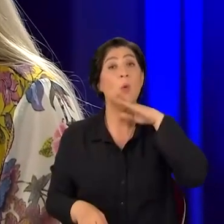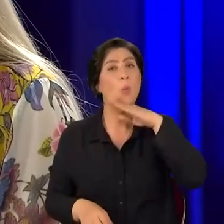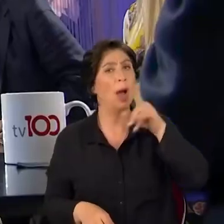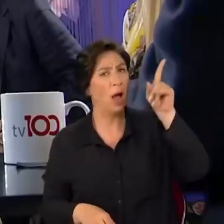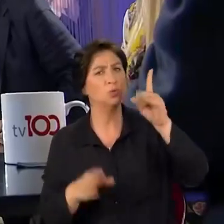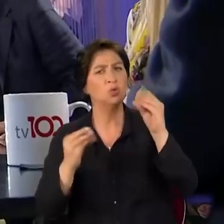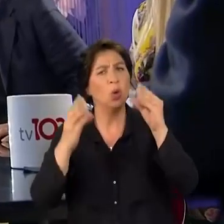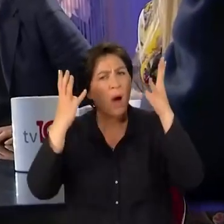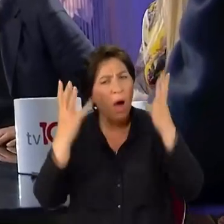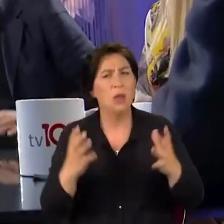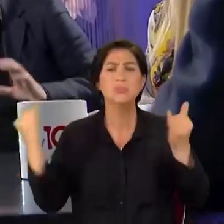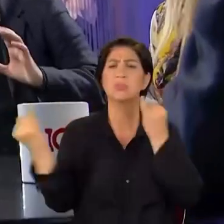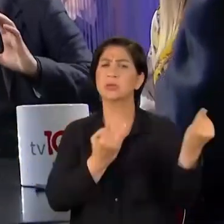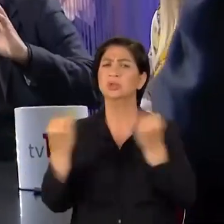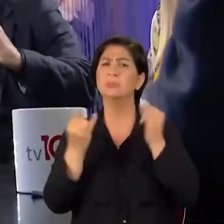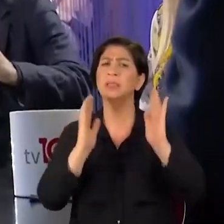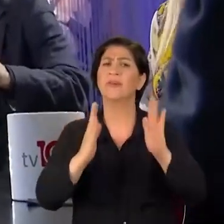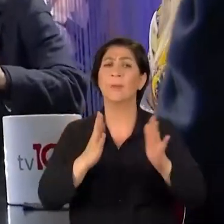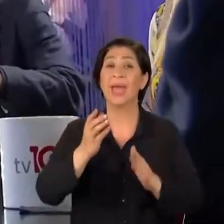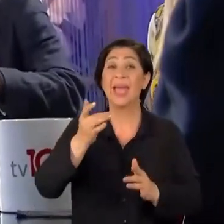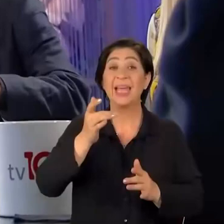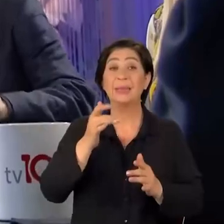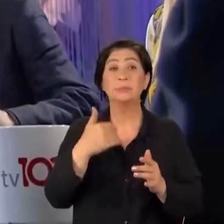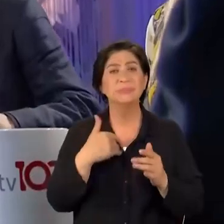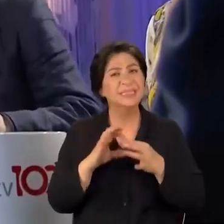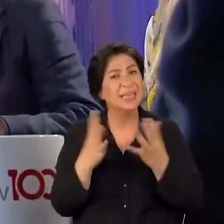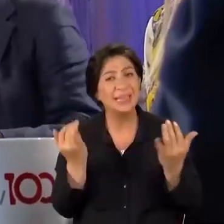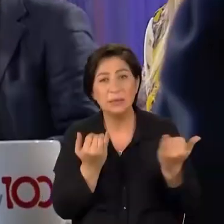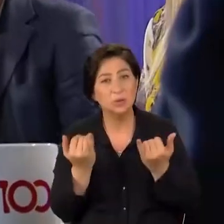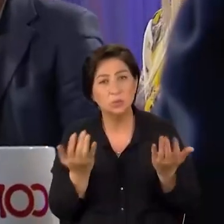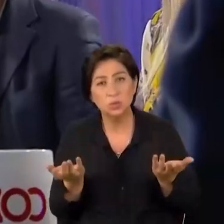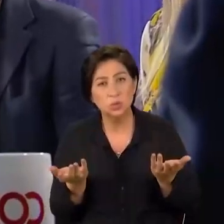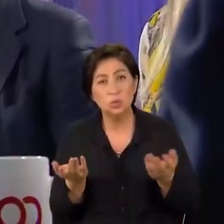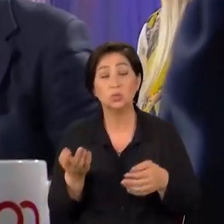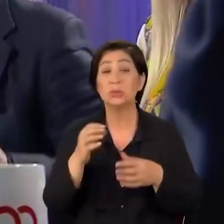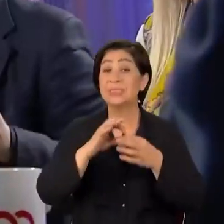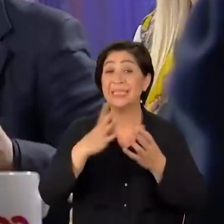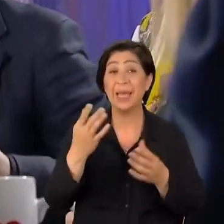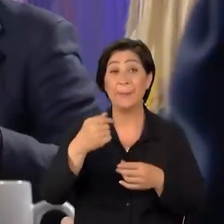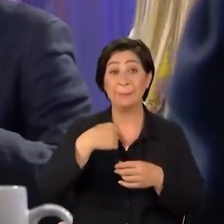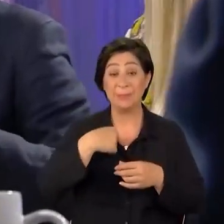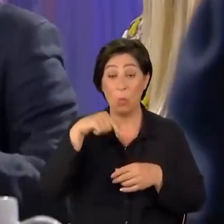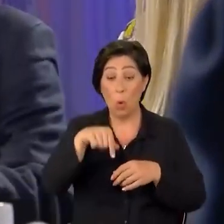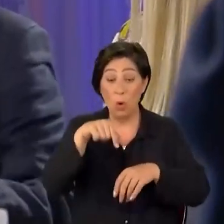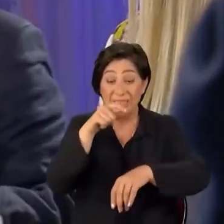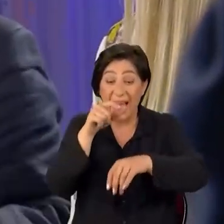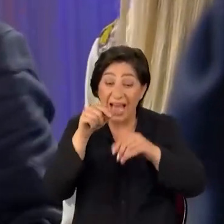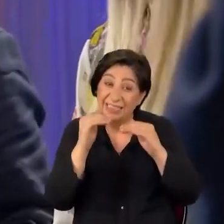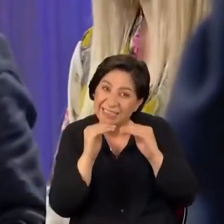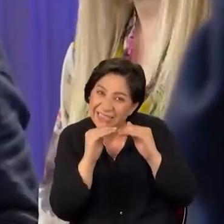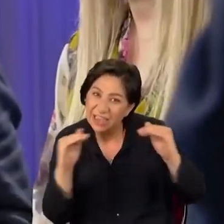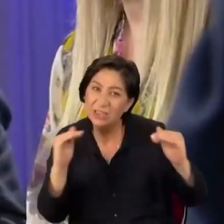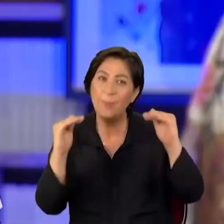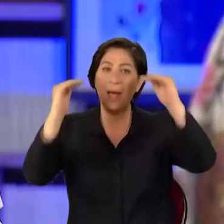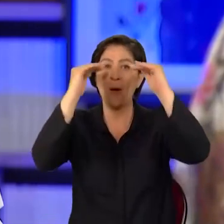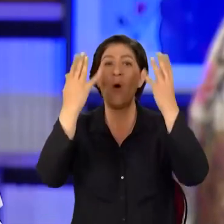tartışıyor. Bakın işsizlik... Biz niye tartışmıyoruz? Çünkü bizim henüz o aşamaya gelmediğimiz